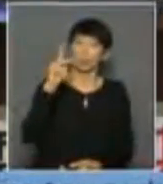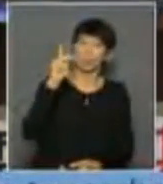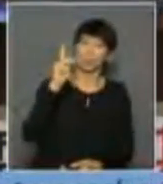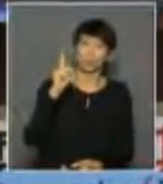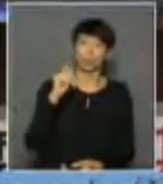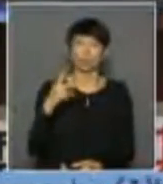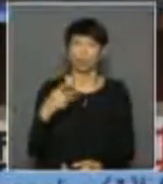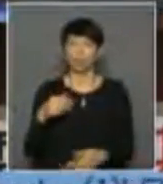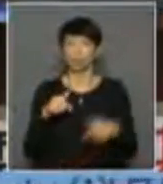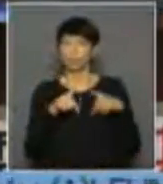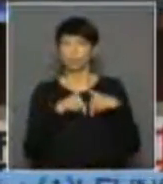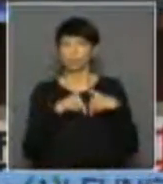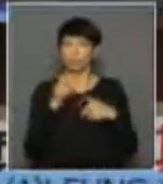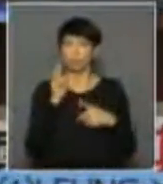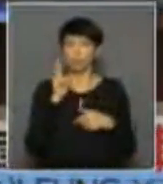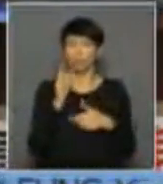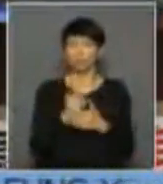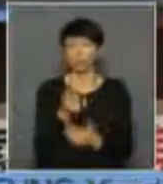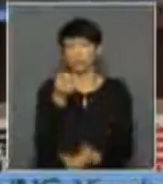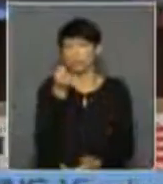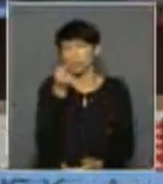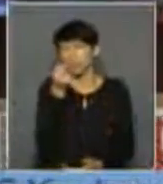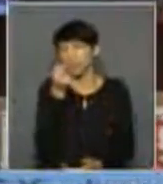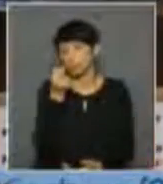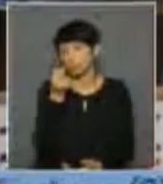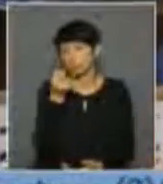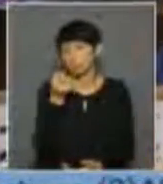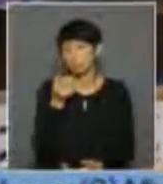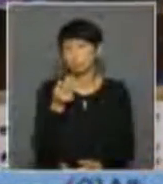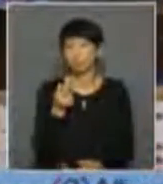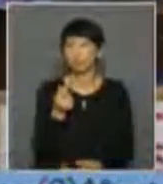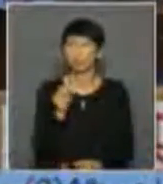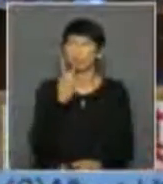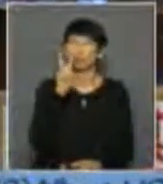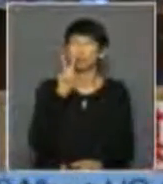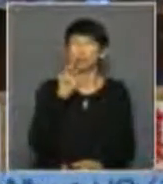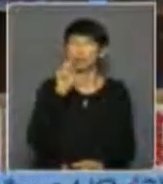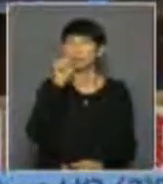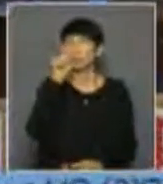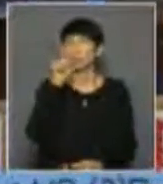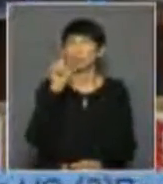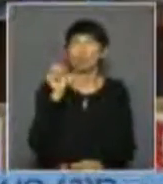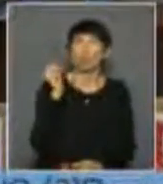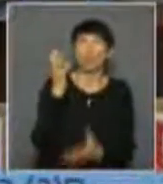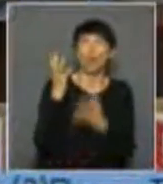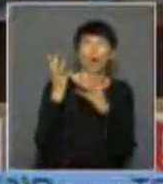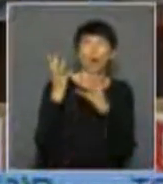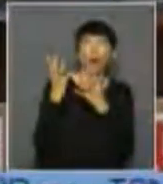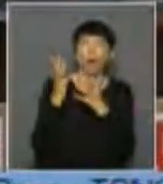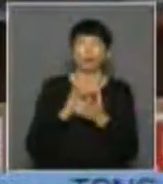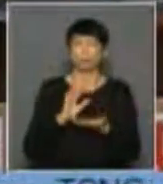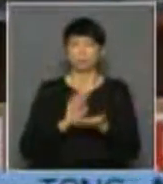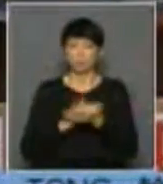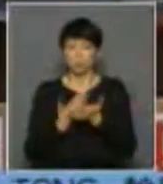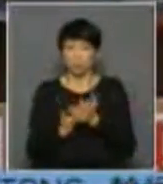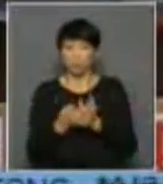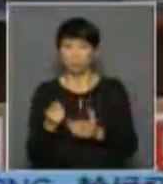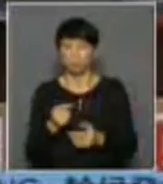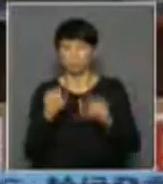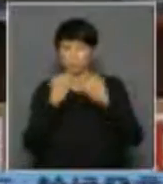心态啊系小明星，系望住天王巨星。佢有句说话噶，啊，直情